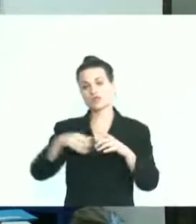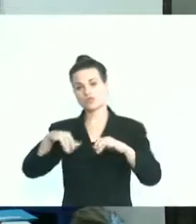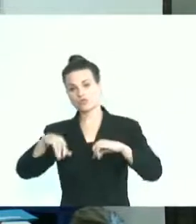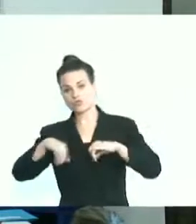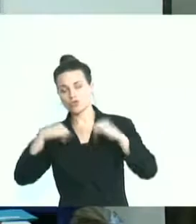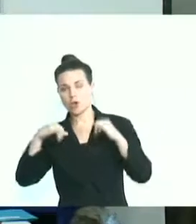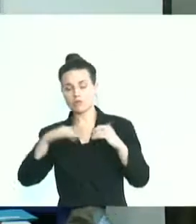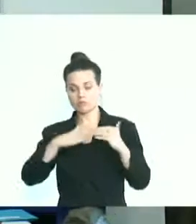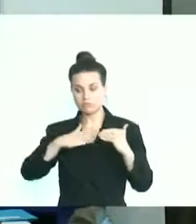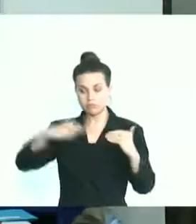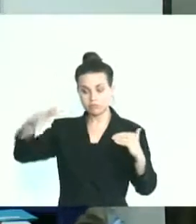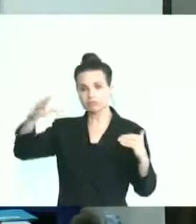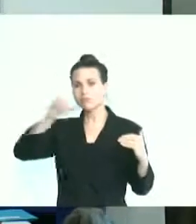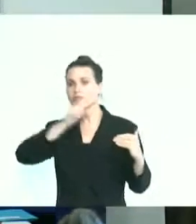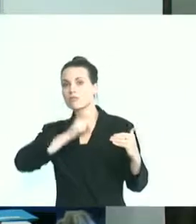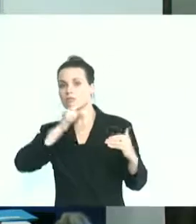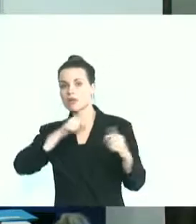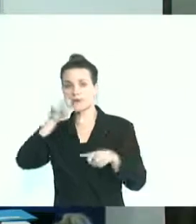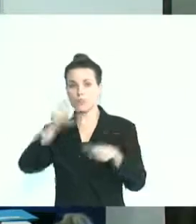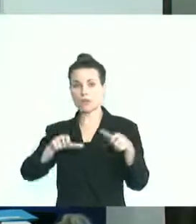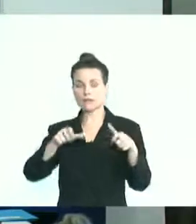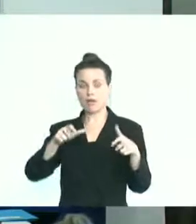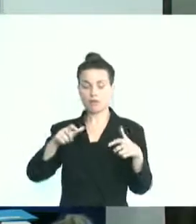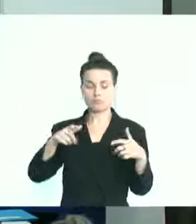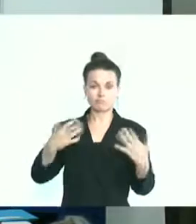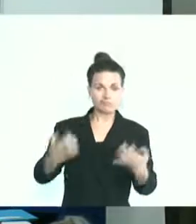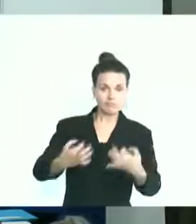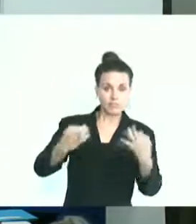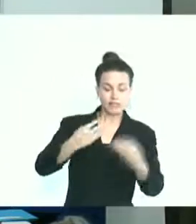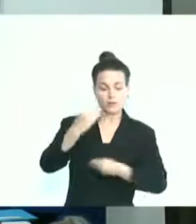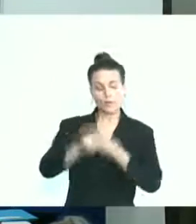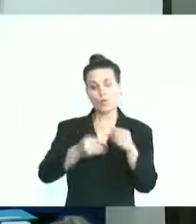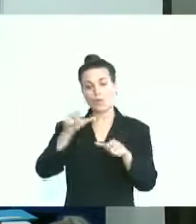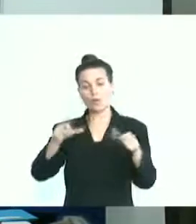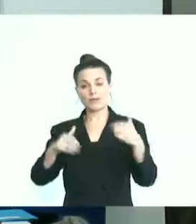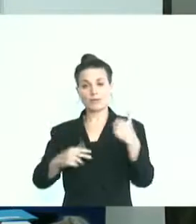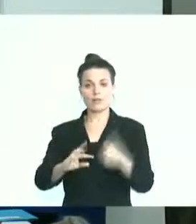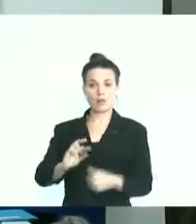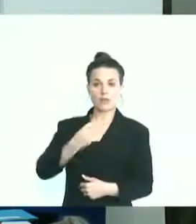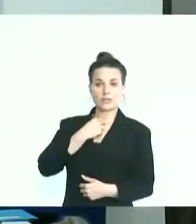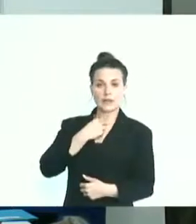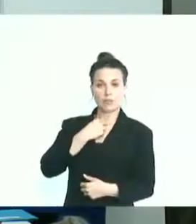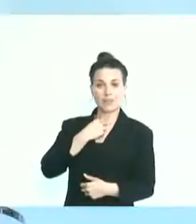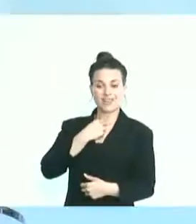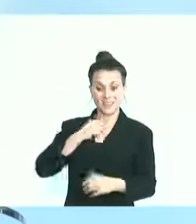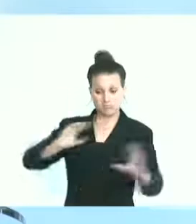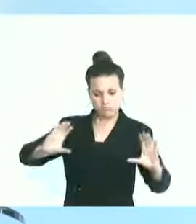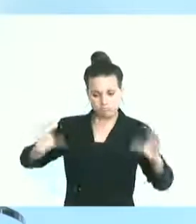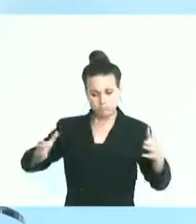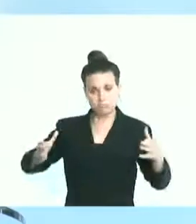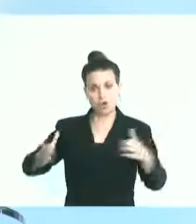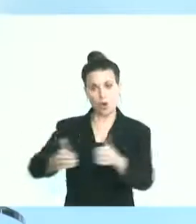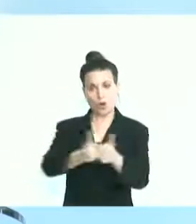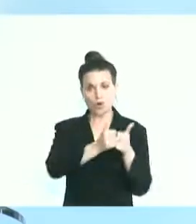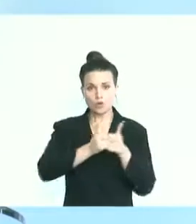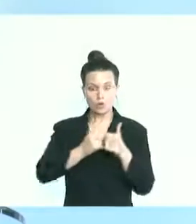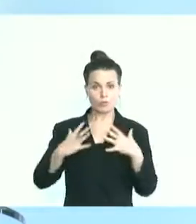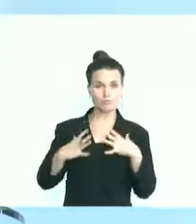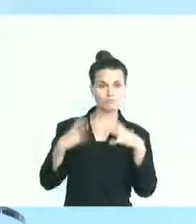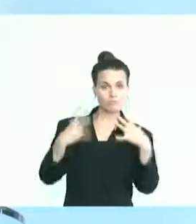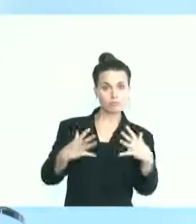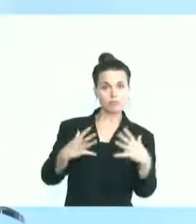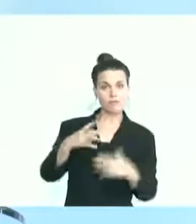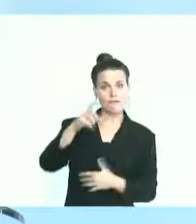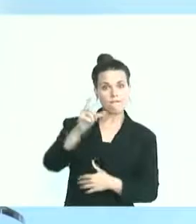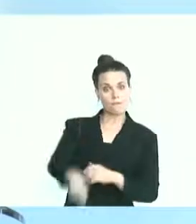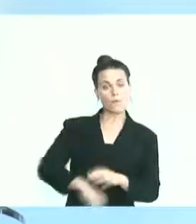de validité ou ceux qui sont en situation de navette. Pas du tout. C'est un commun. Et c'est un commun qui nous engage, c'est un commun qui nous